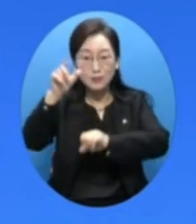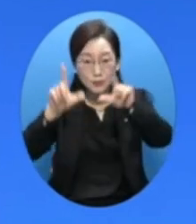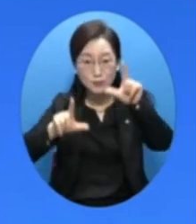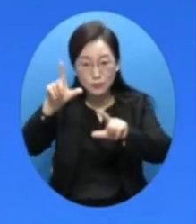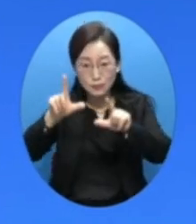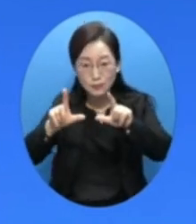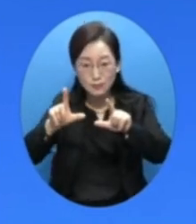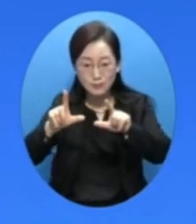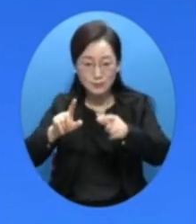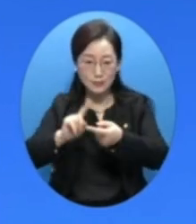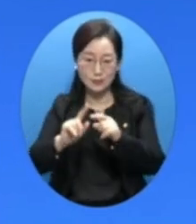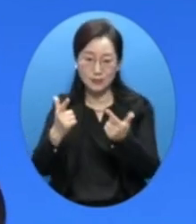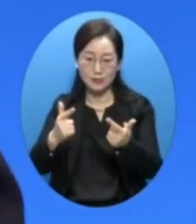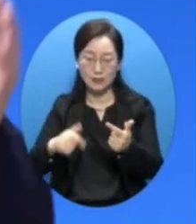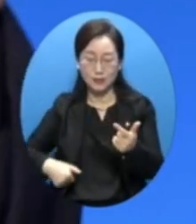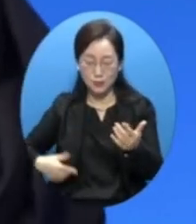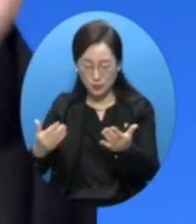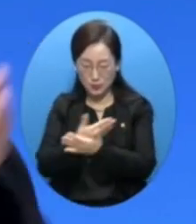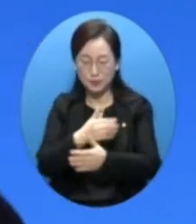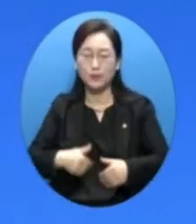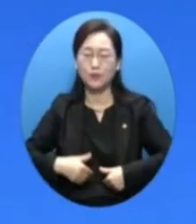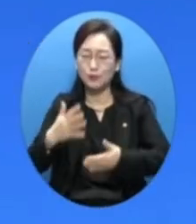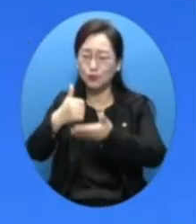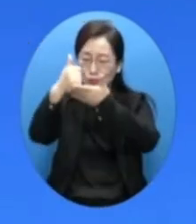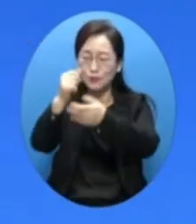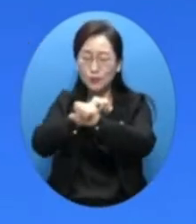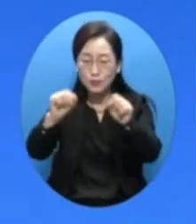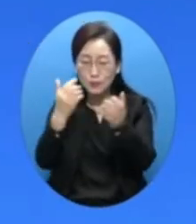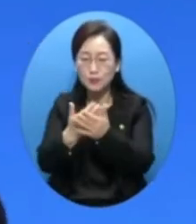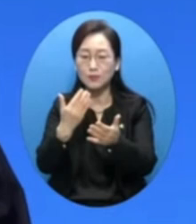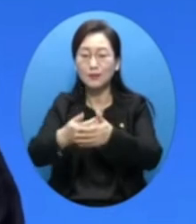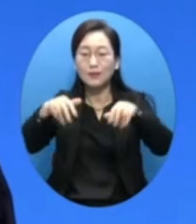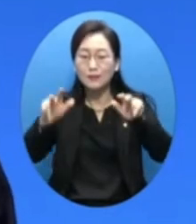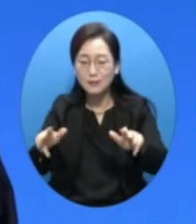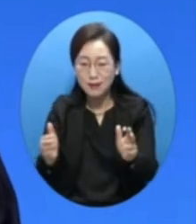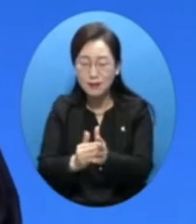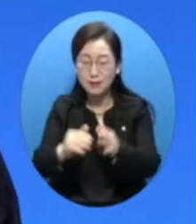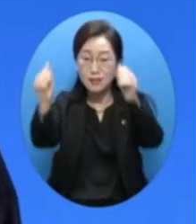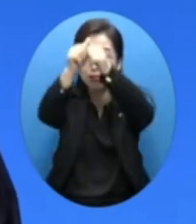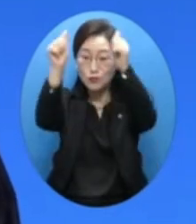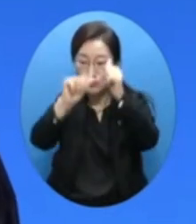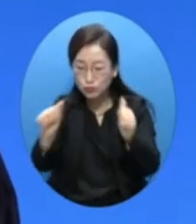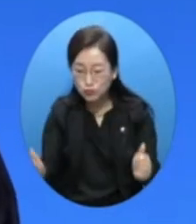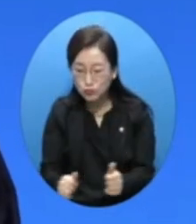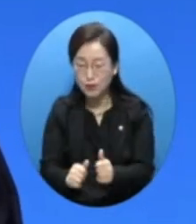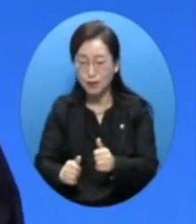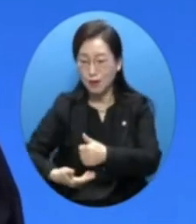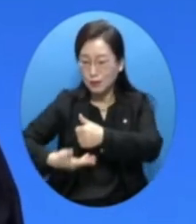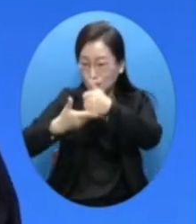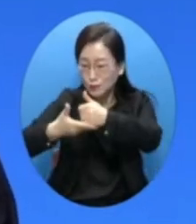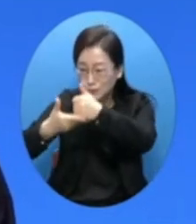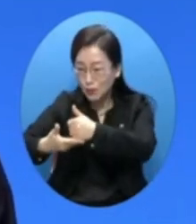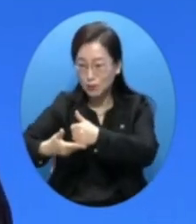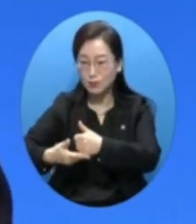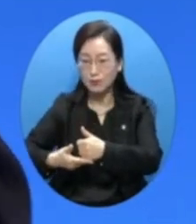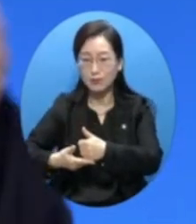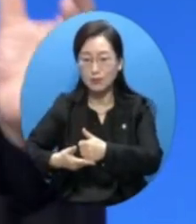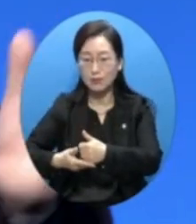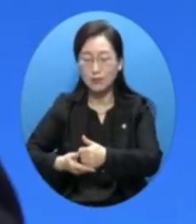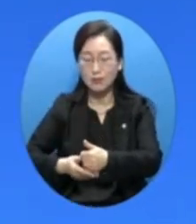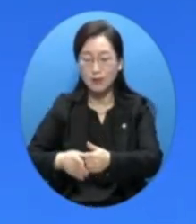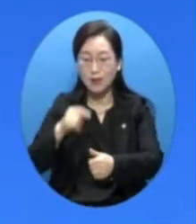살아가고 있습니까 우리를 회개해야 됩니다 주님 용서하여 주옵소서 지금까지 내가 우상이 되어서 나는 섬기라 그랬습니다 가족